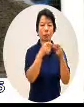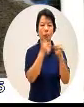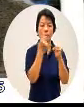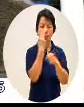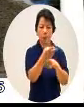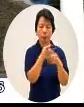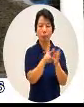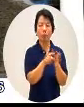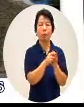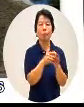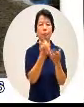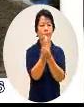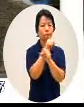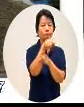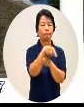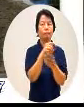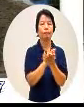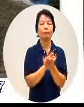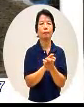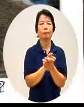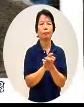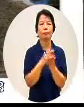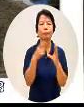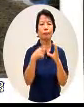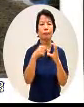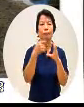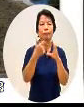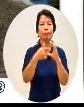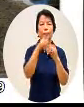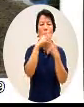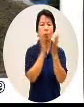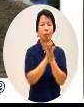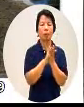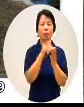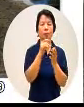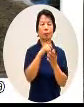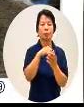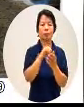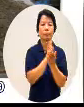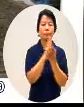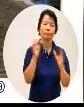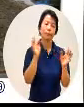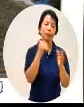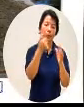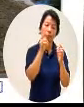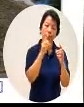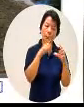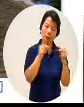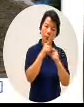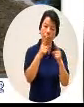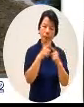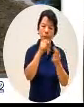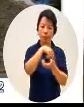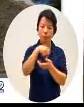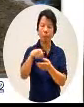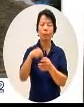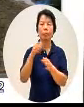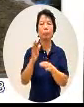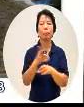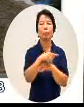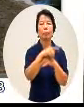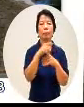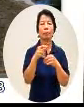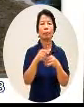考察的相片那是日本詩人芭蕉寫的一本書叫澳汁系道他